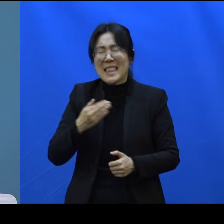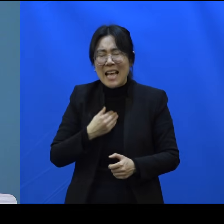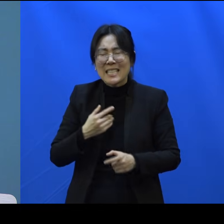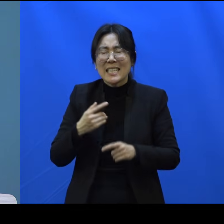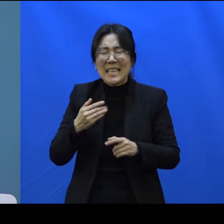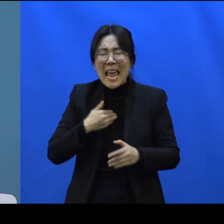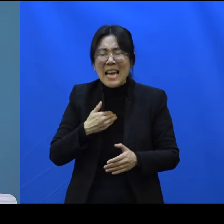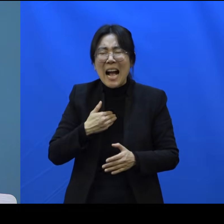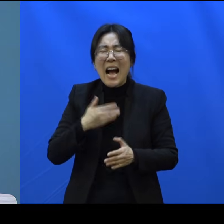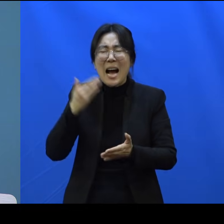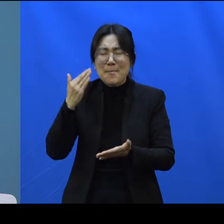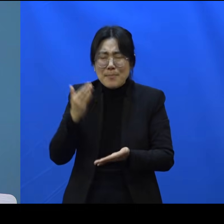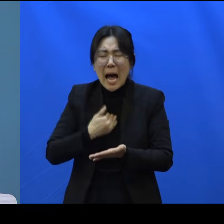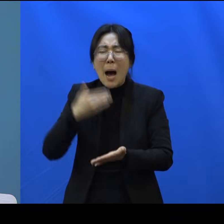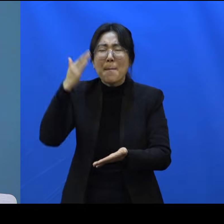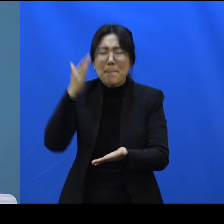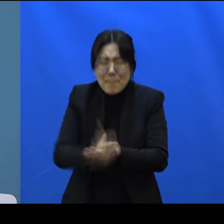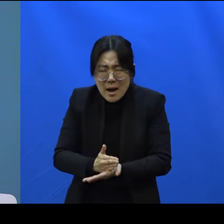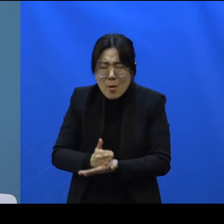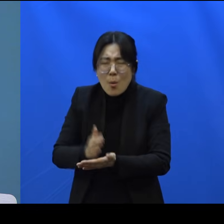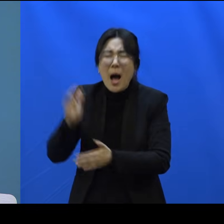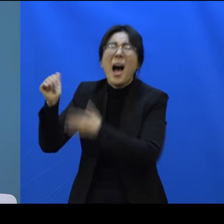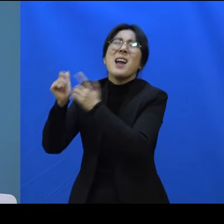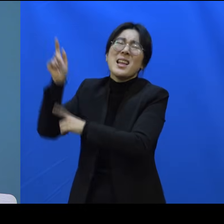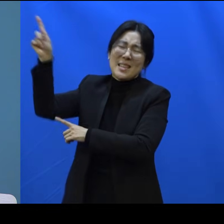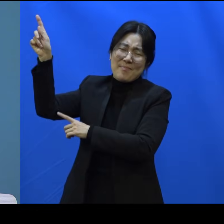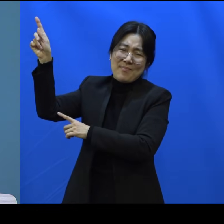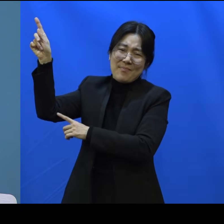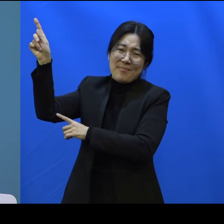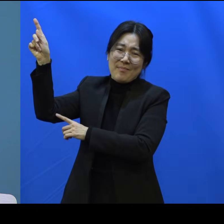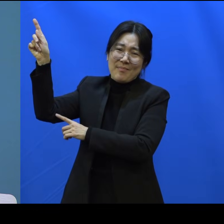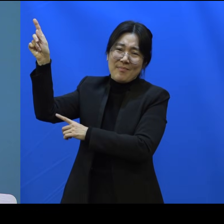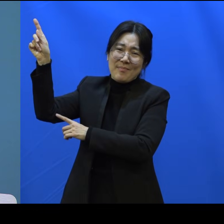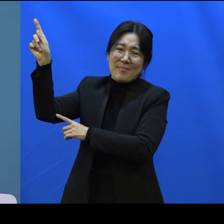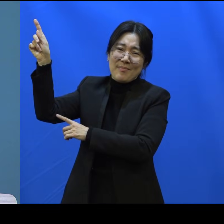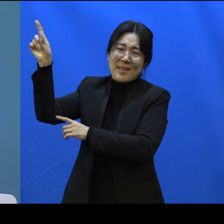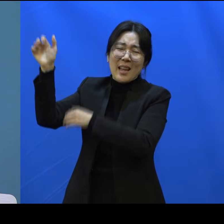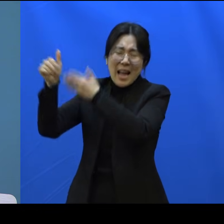신뢰가 깊어지지 않고 자기 자신감만 키우면 이제 고생할 날이 남아 있는 거예요.